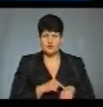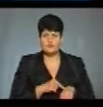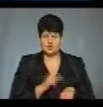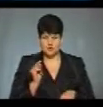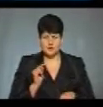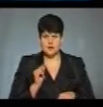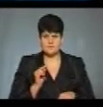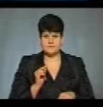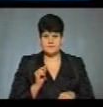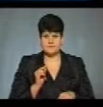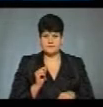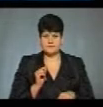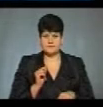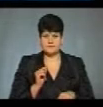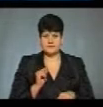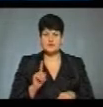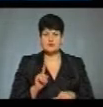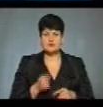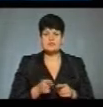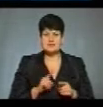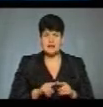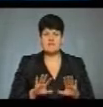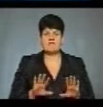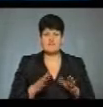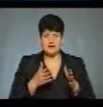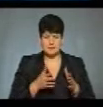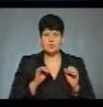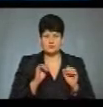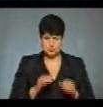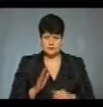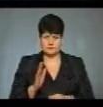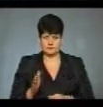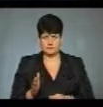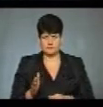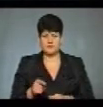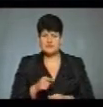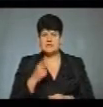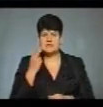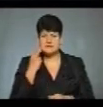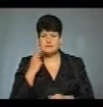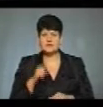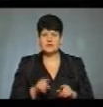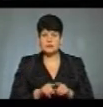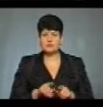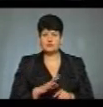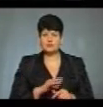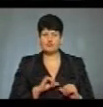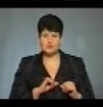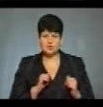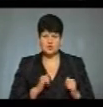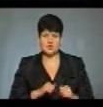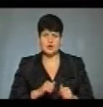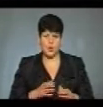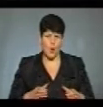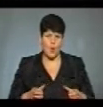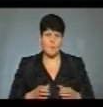що такий фатальний випадок може статися. Він завжди також був таким душею цієї